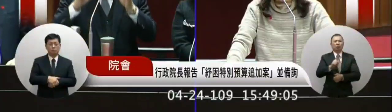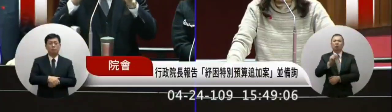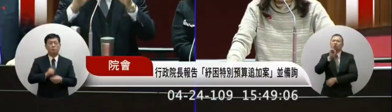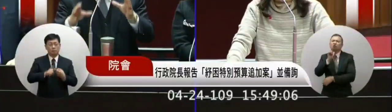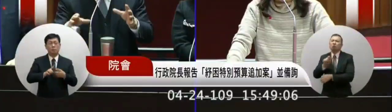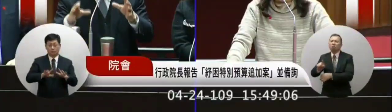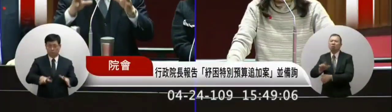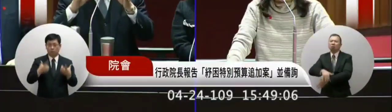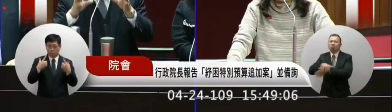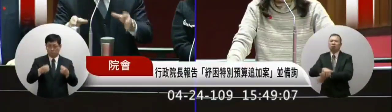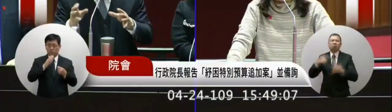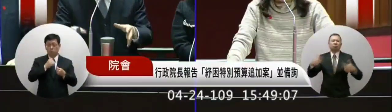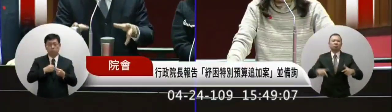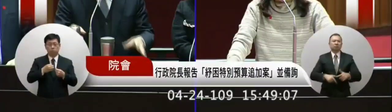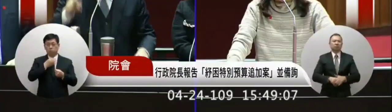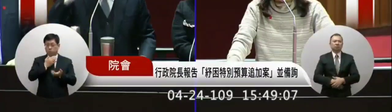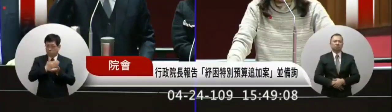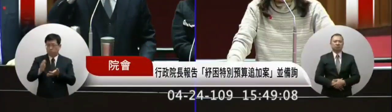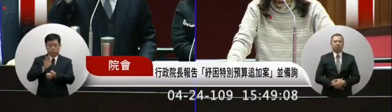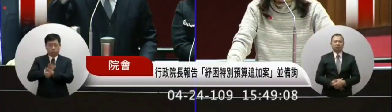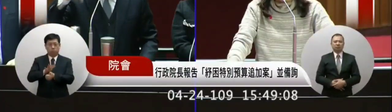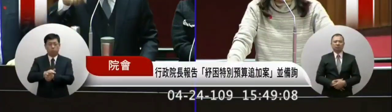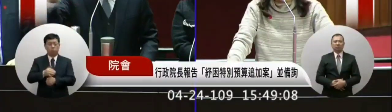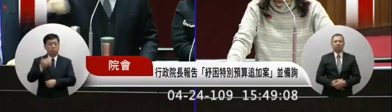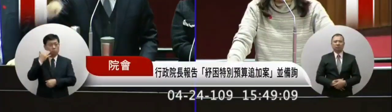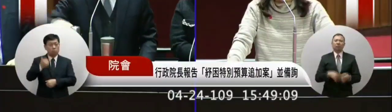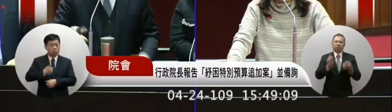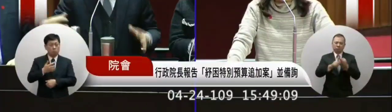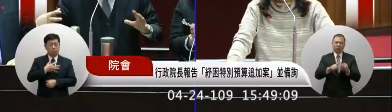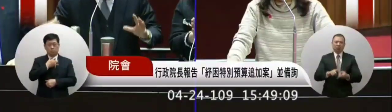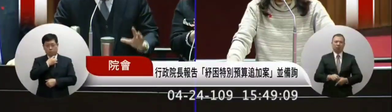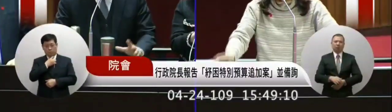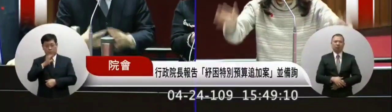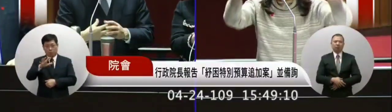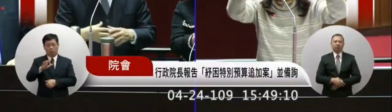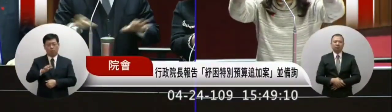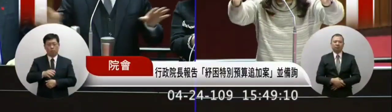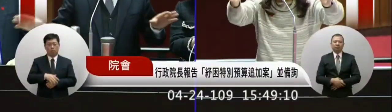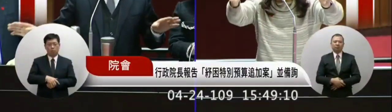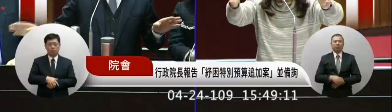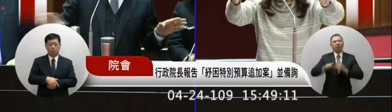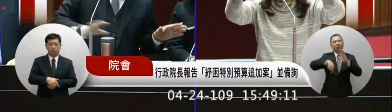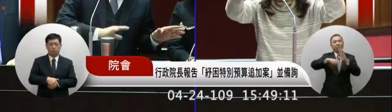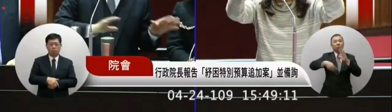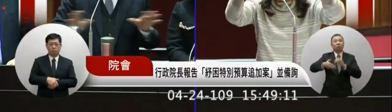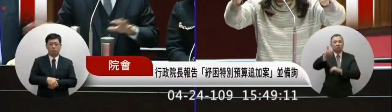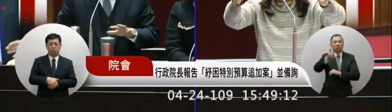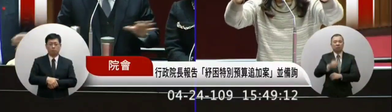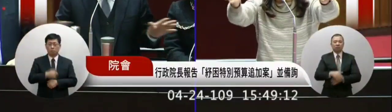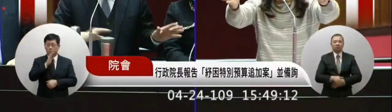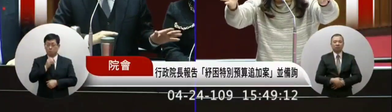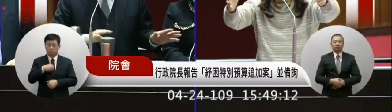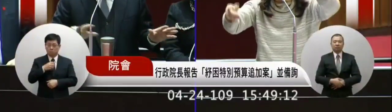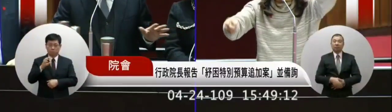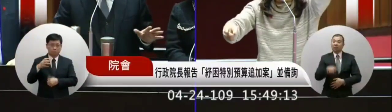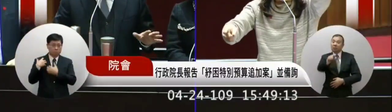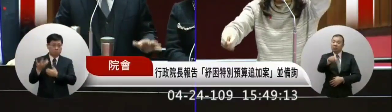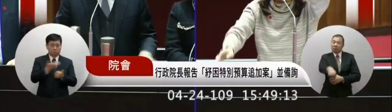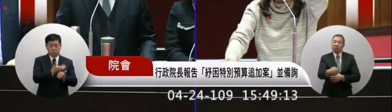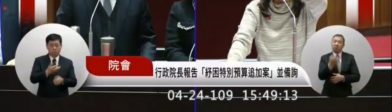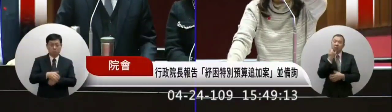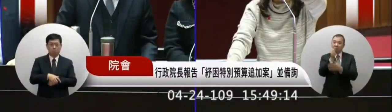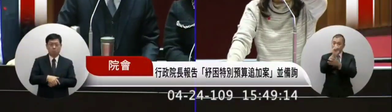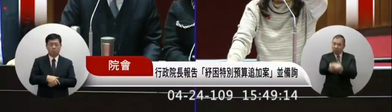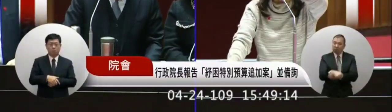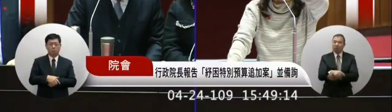啦。 现在就是要纾困嘛，只要困。那怎么样？ 那院长，你能不能 在哪一边？ 你能不能答应